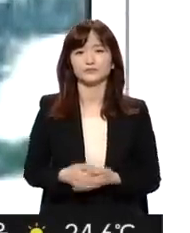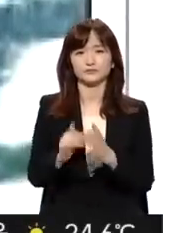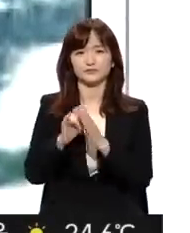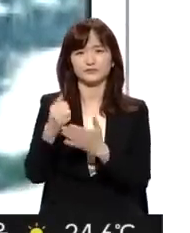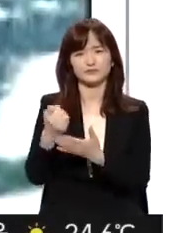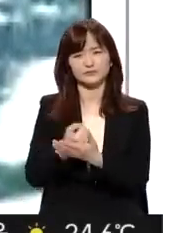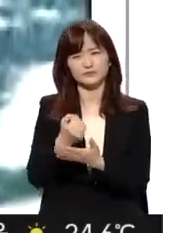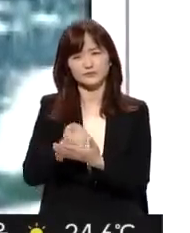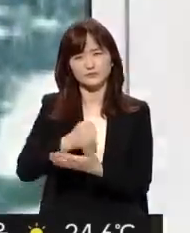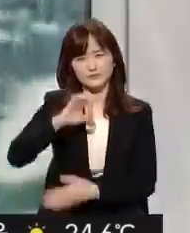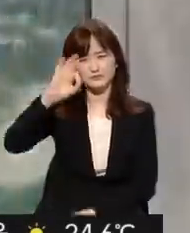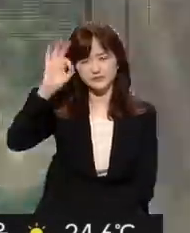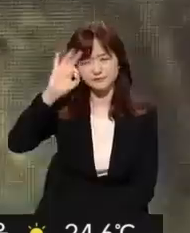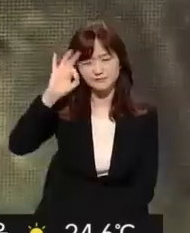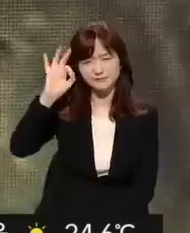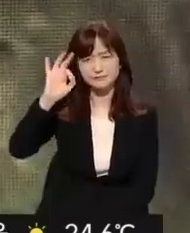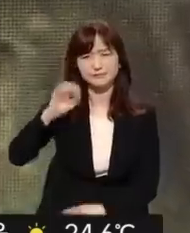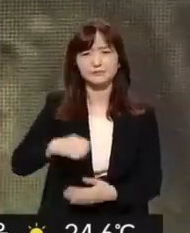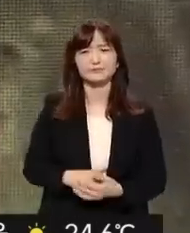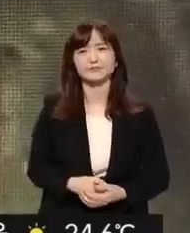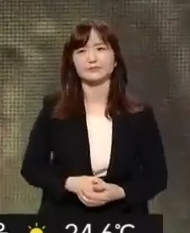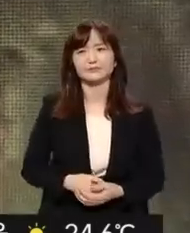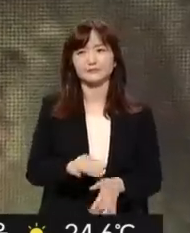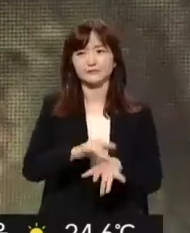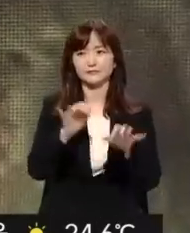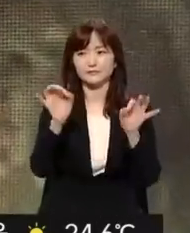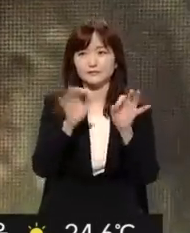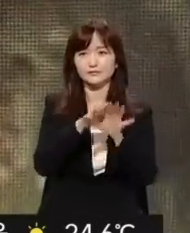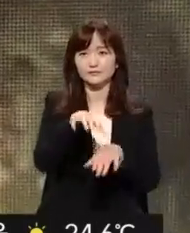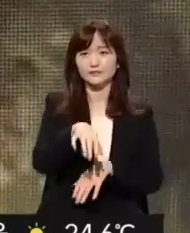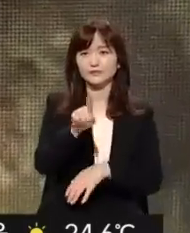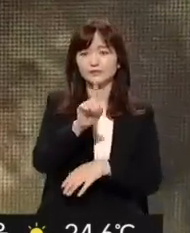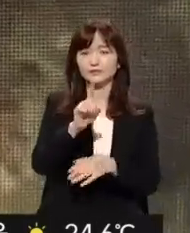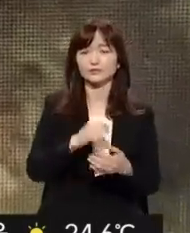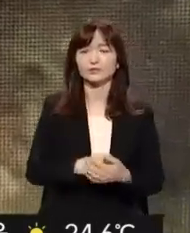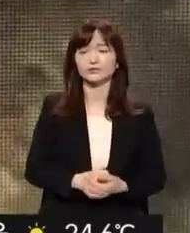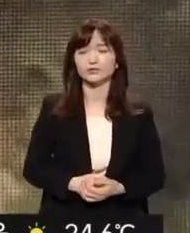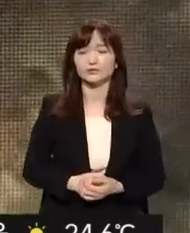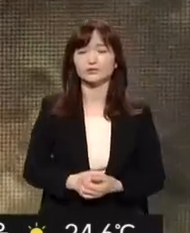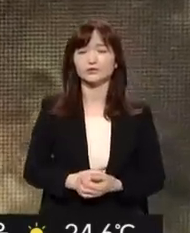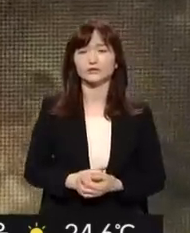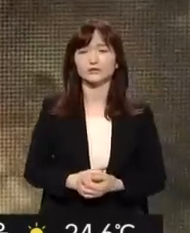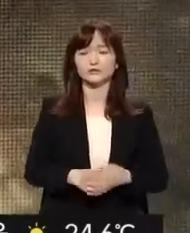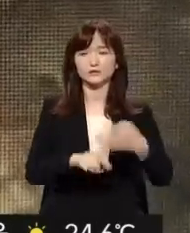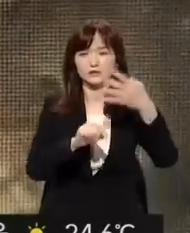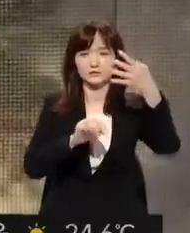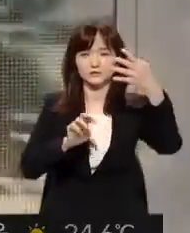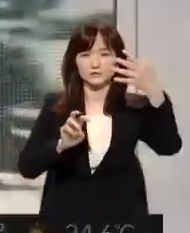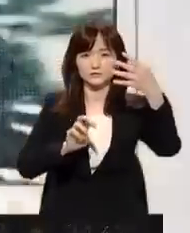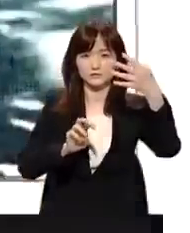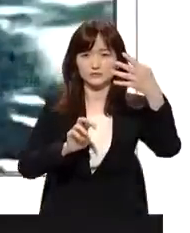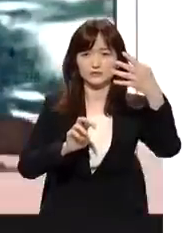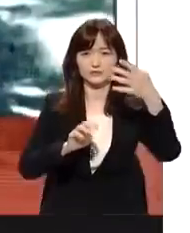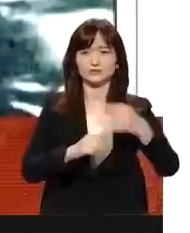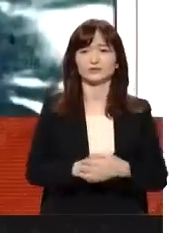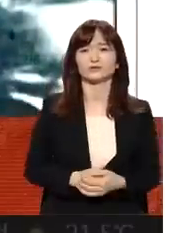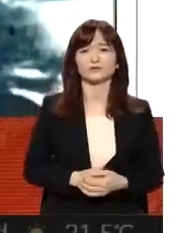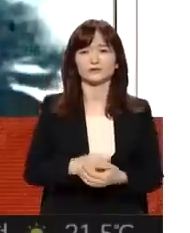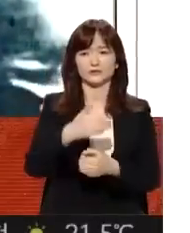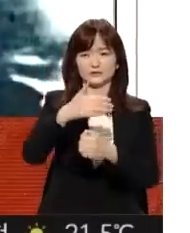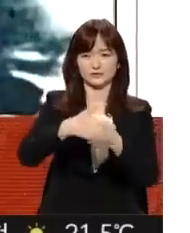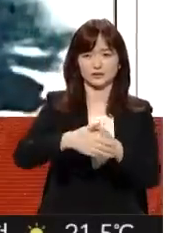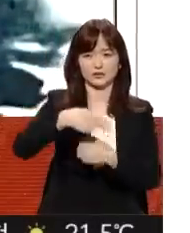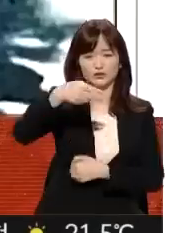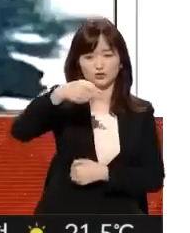가족들이 많이 찾고 계신다고 하는데 이 기자 좀 설명 좀 해주시죠. 네, 일단 지난달 30일 오후 1시 반쯤에 대구 수성구에서 81살